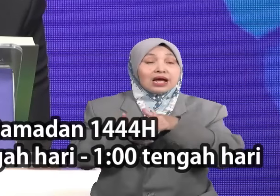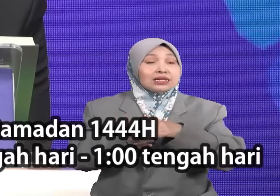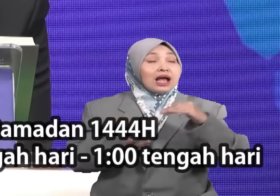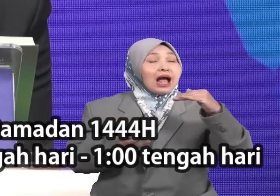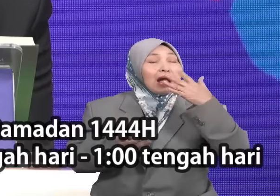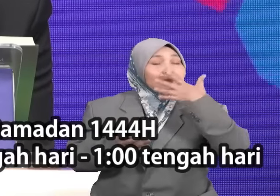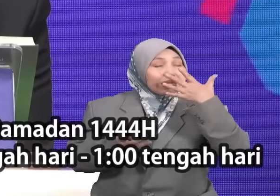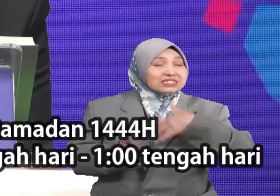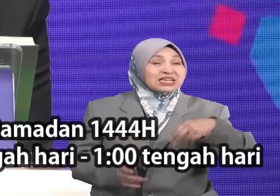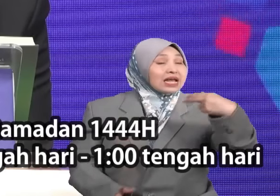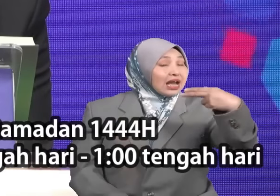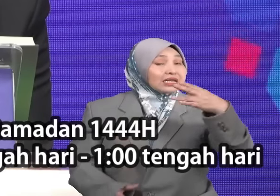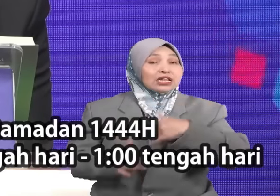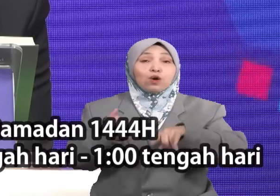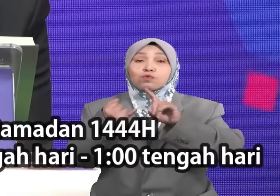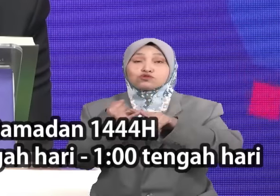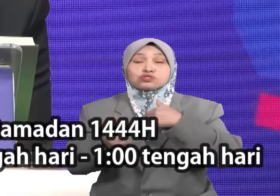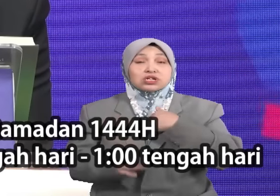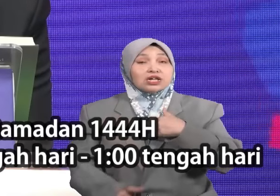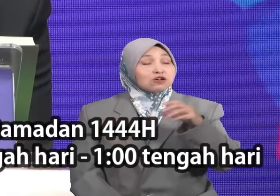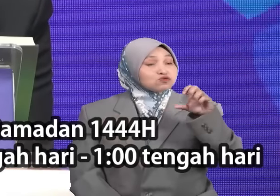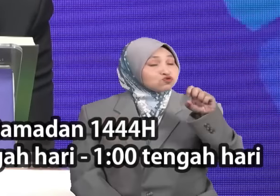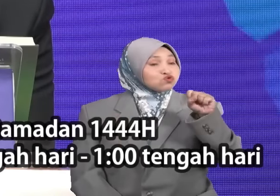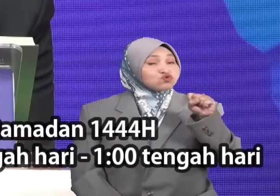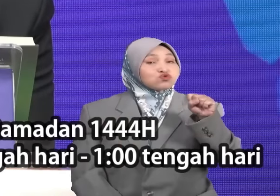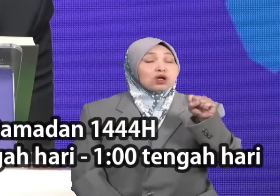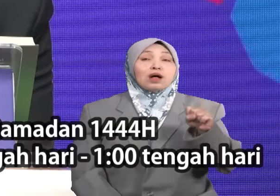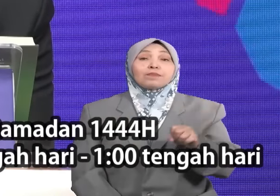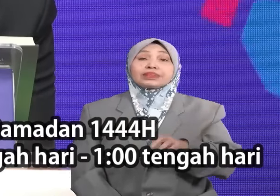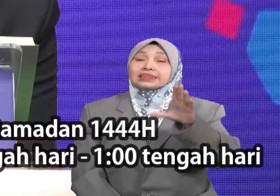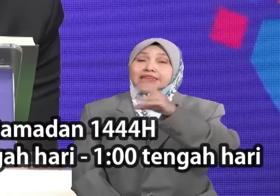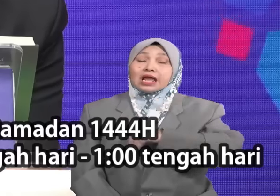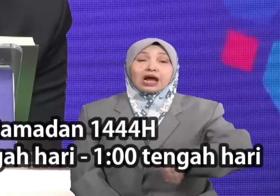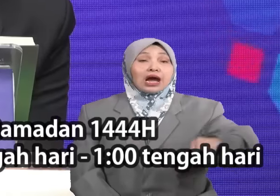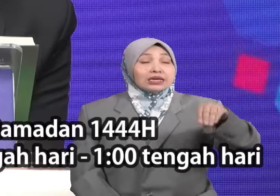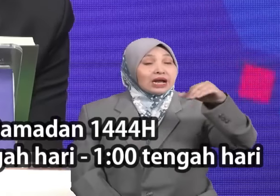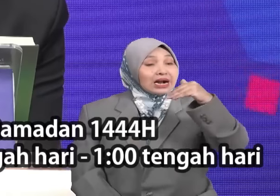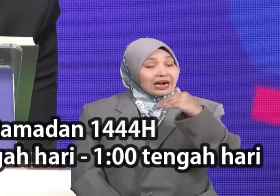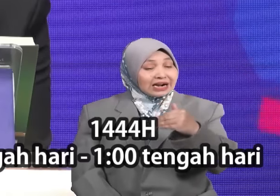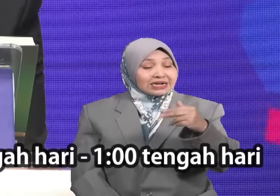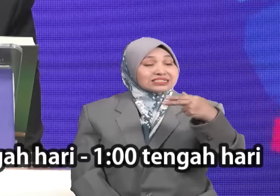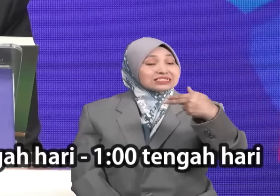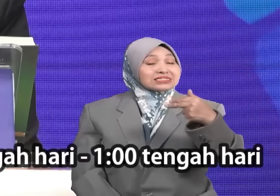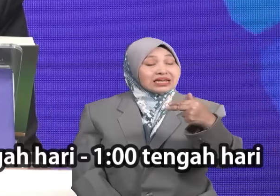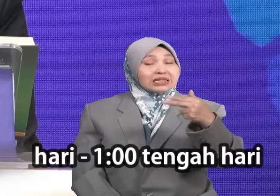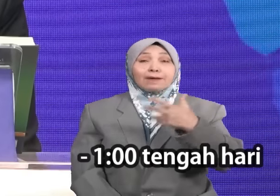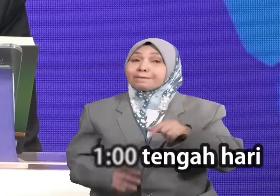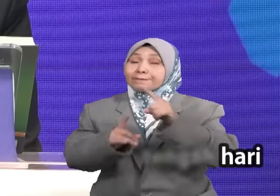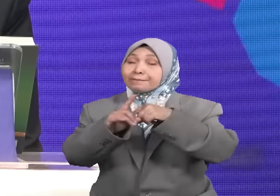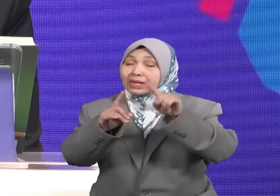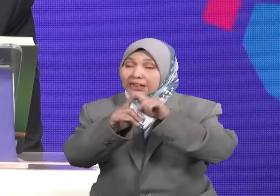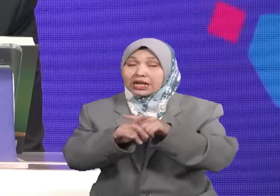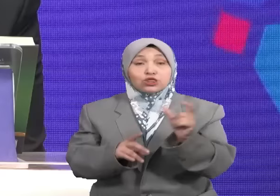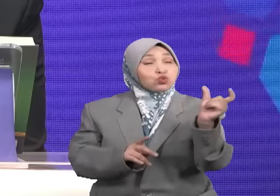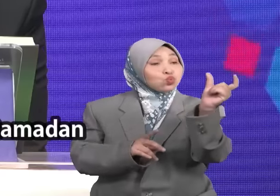pedas dengan ain. Di hujung ada kha dan ghain. 6-6 huruf tu adalah huruf izhar halqi. Yang mana apabila